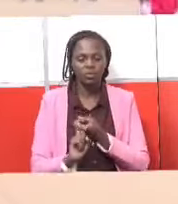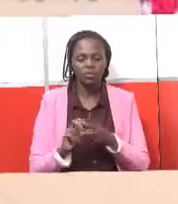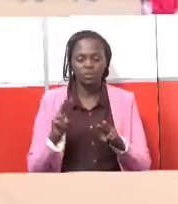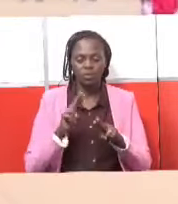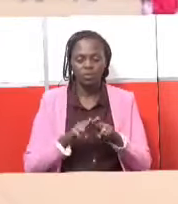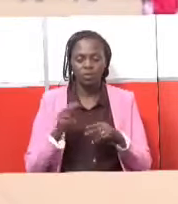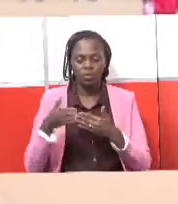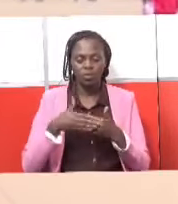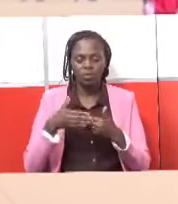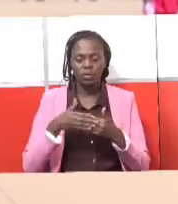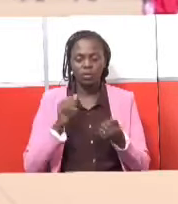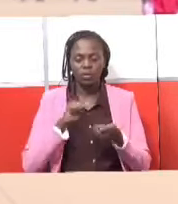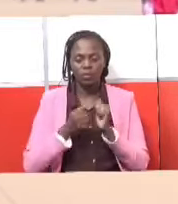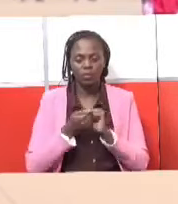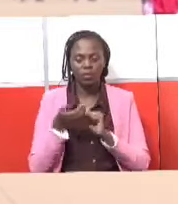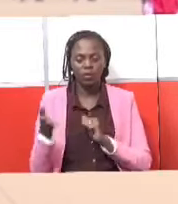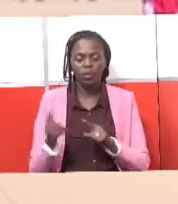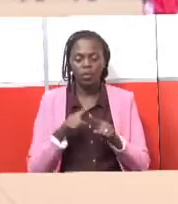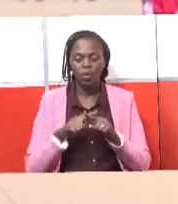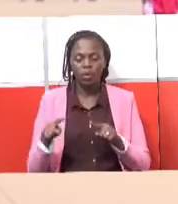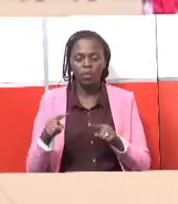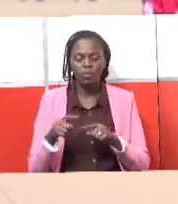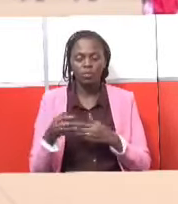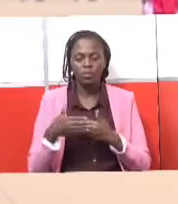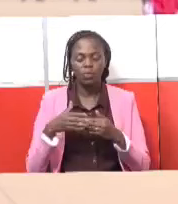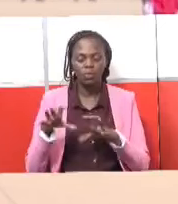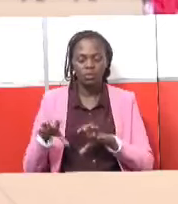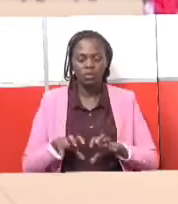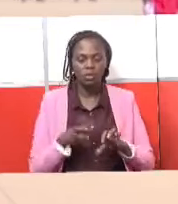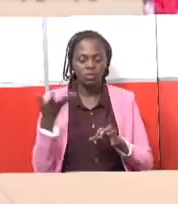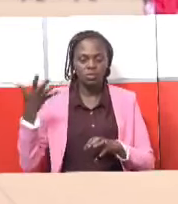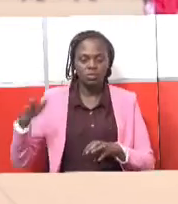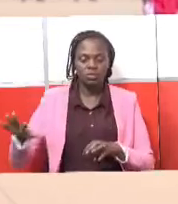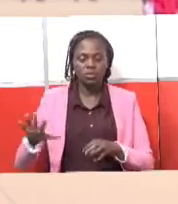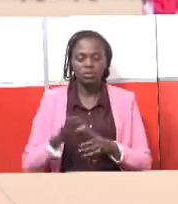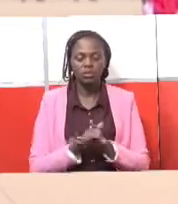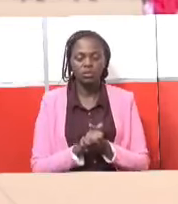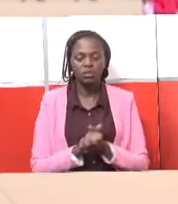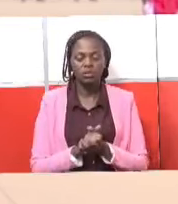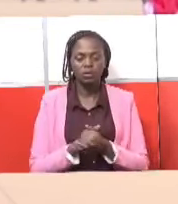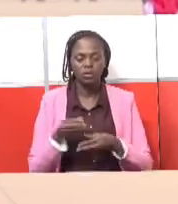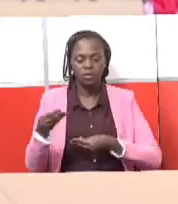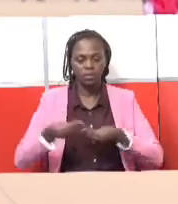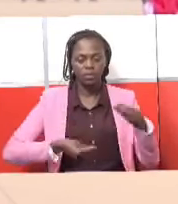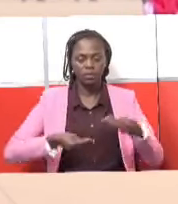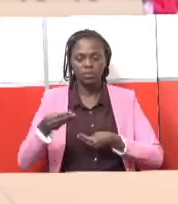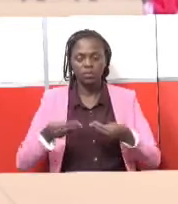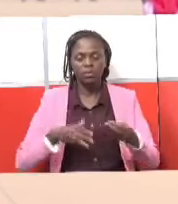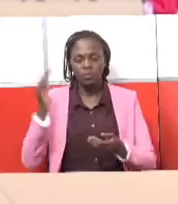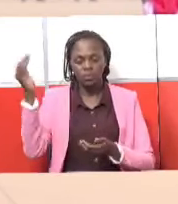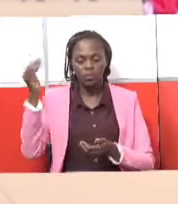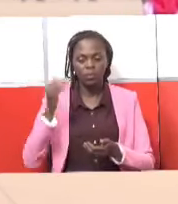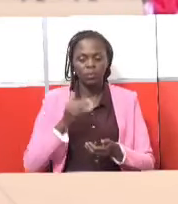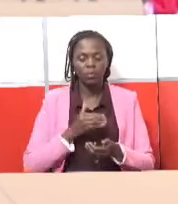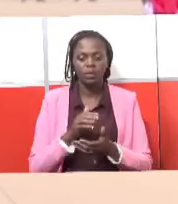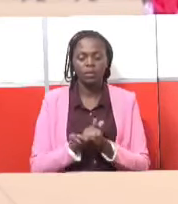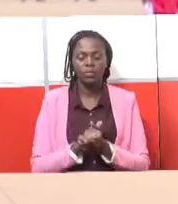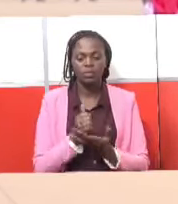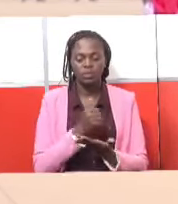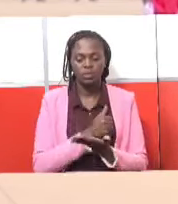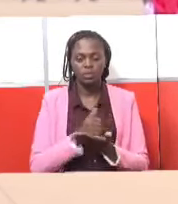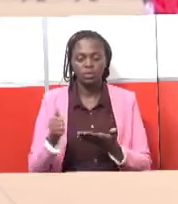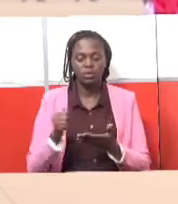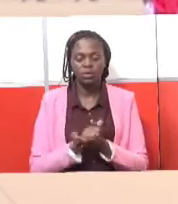wokhudza mafutawa komanso kukhudza zinthu zina zokhudza anthu a business amene akhoza kubwera kudzachita mabusiness wawo